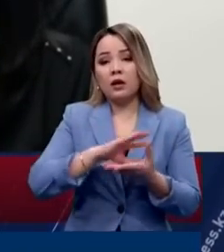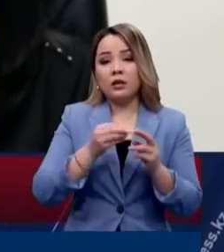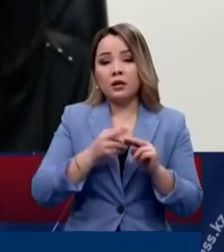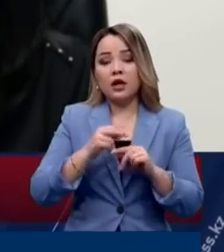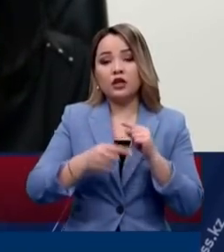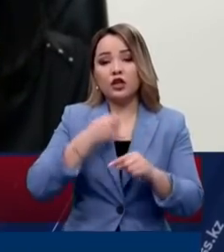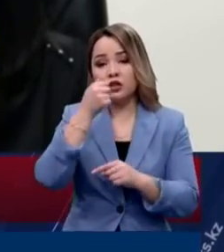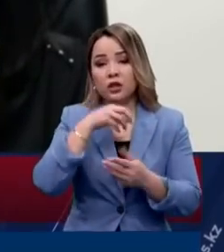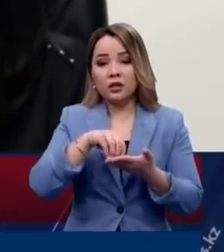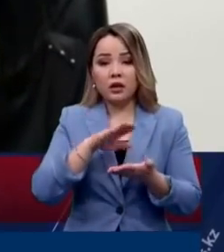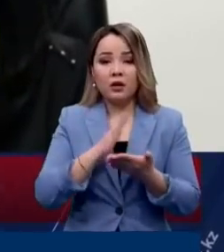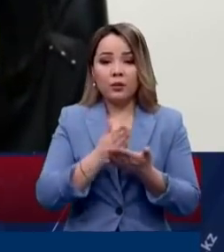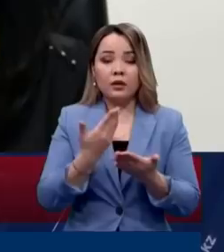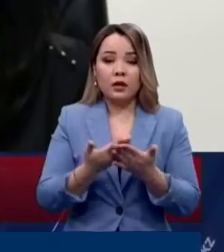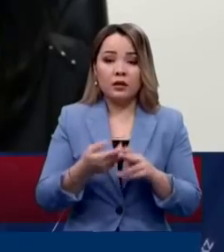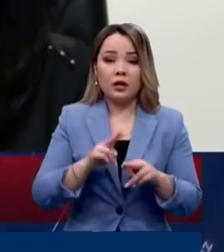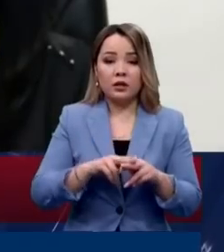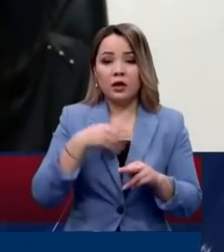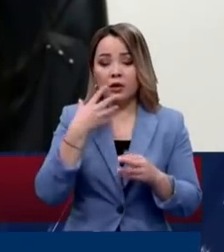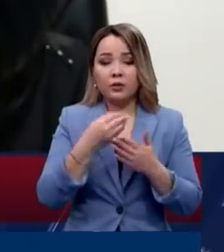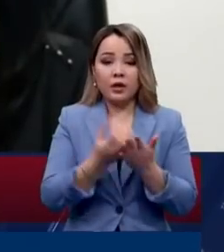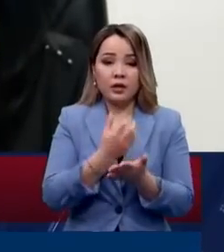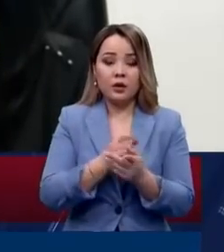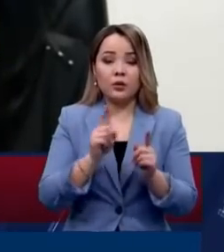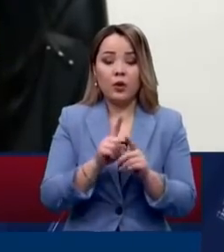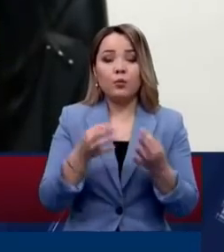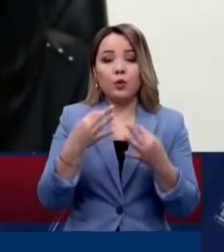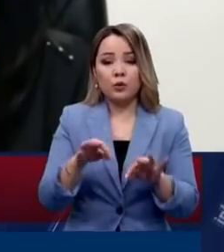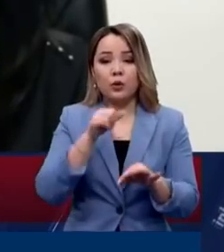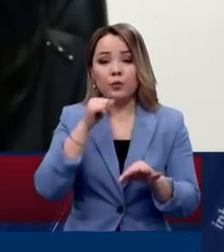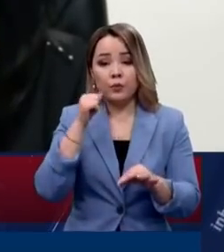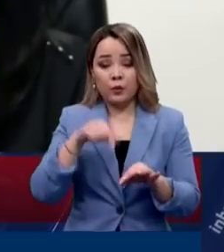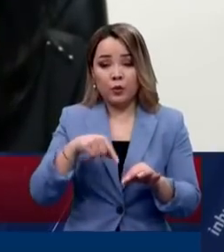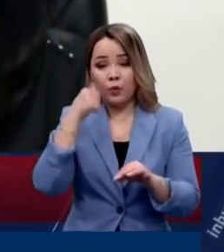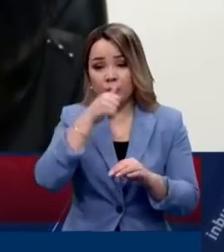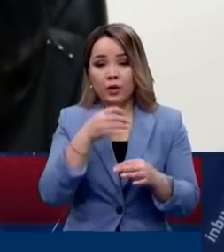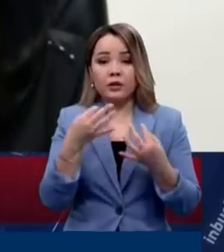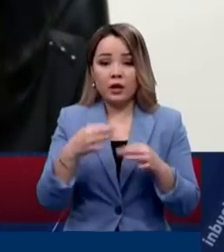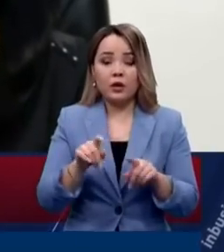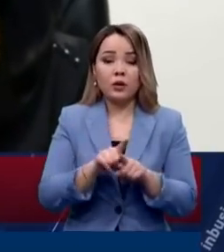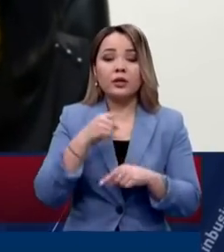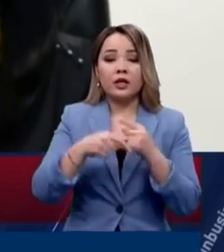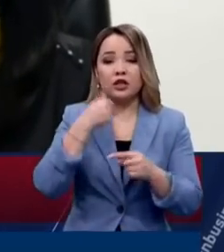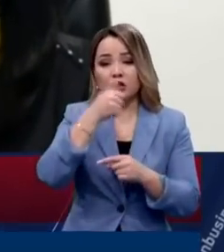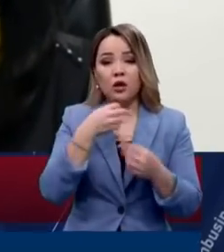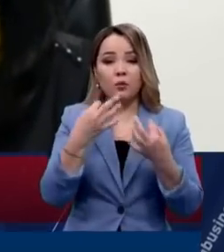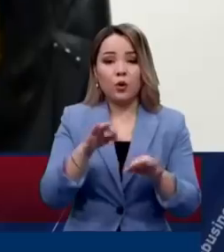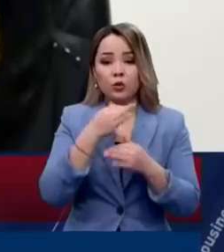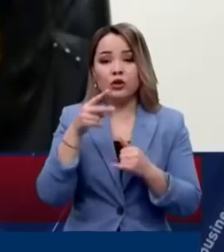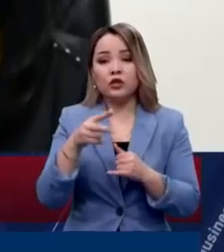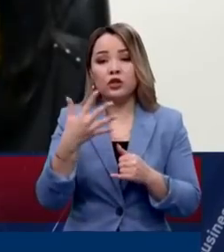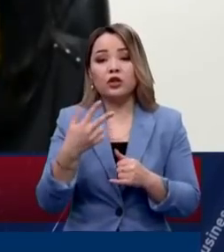жылдан бастап енді олар жеке табыс салығынан биыл босатылған болса, келесі жылы босатылмаған ғой. Сол сияқты енді